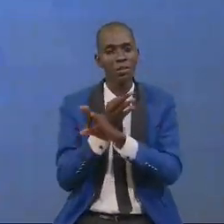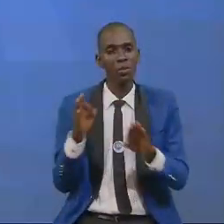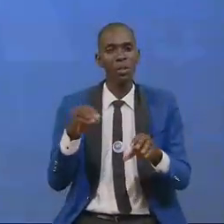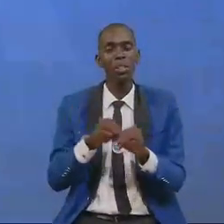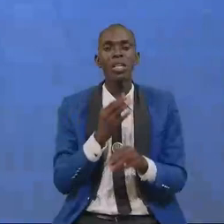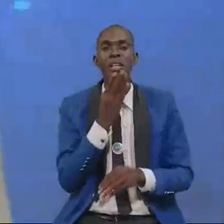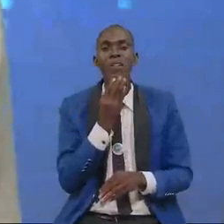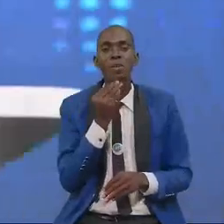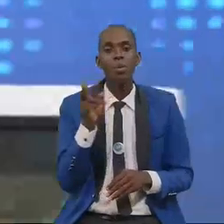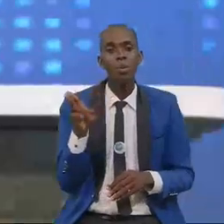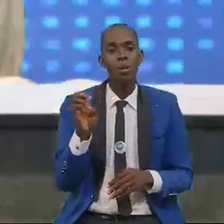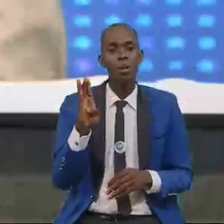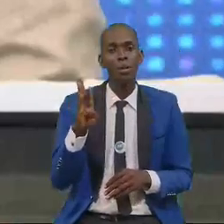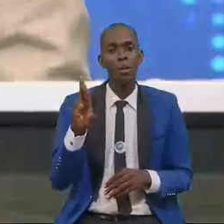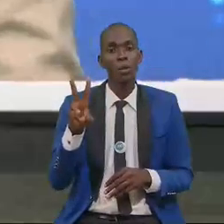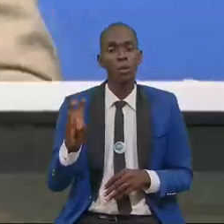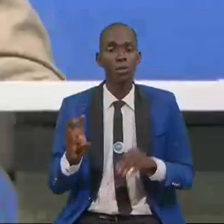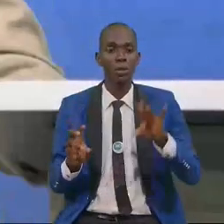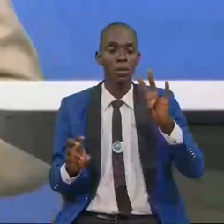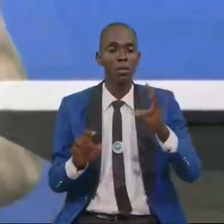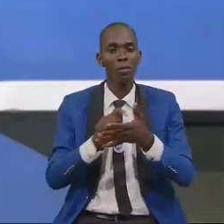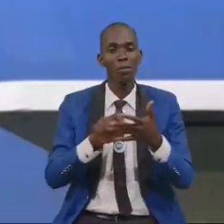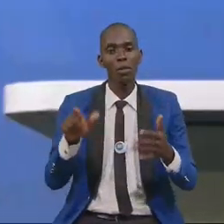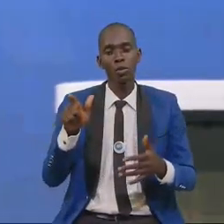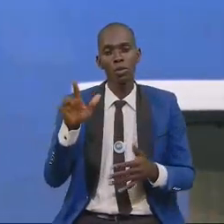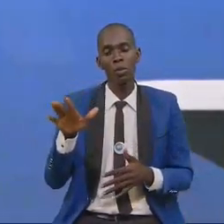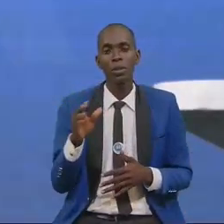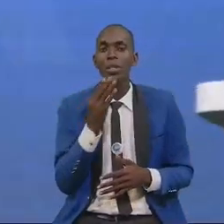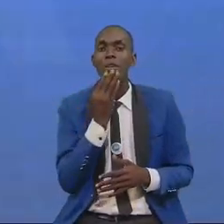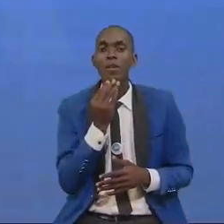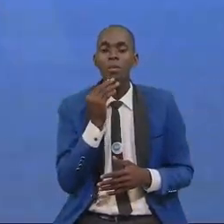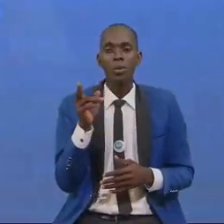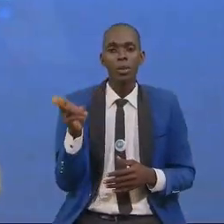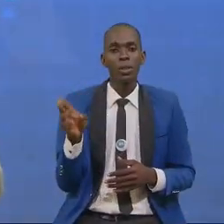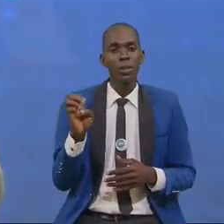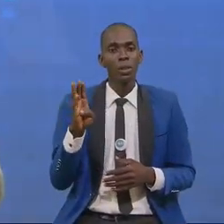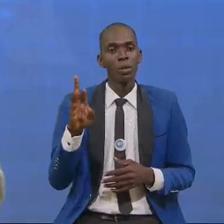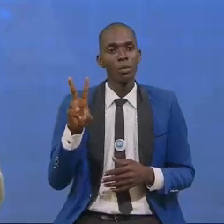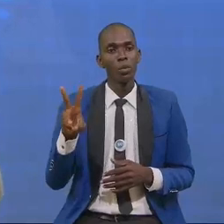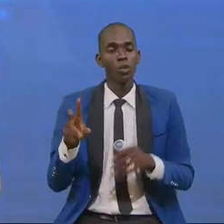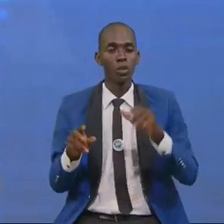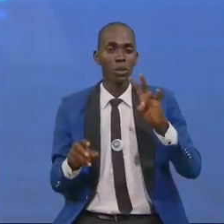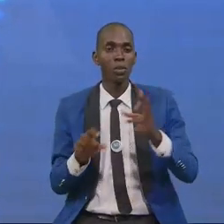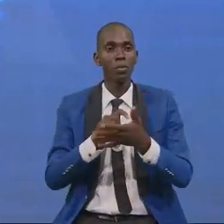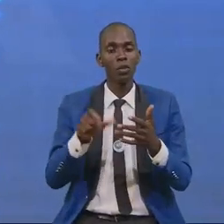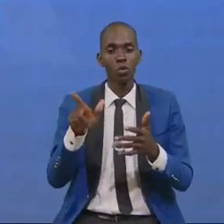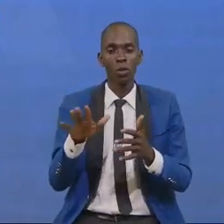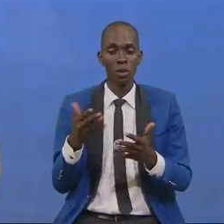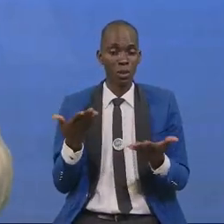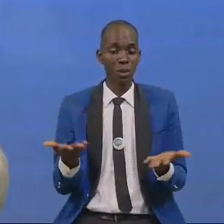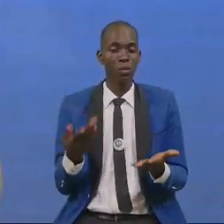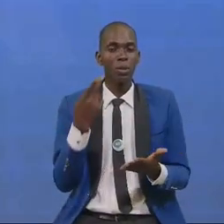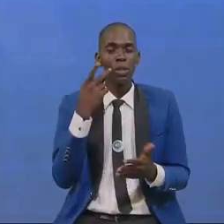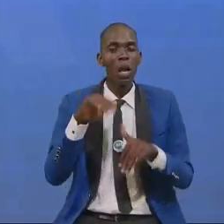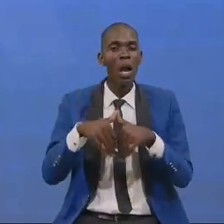hébreux 7 lisons le verset 25 quand on nous parle de la grandeur de Dieu